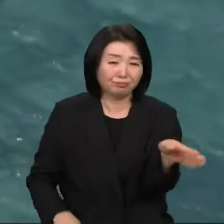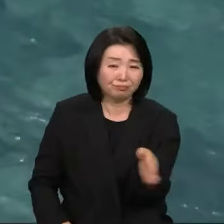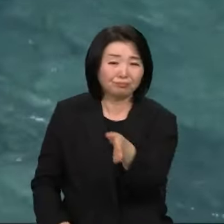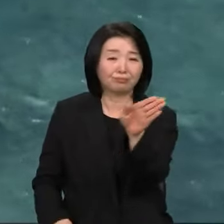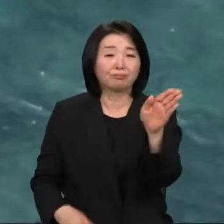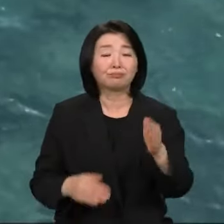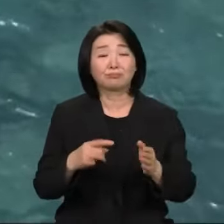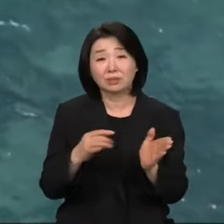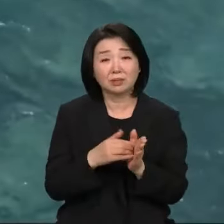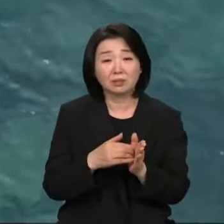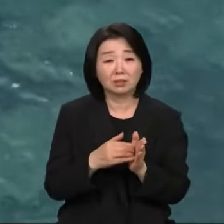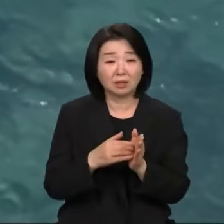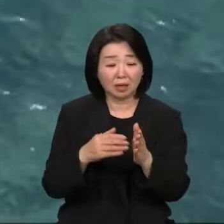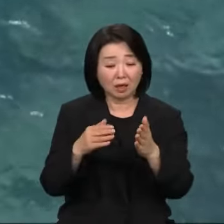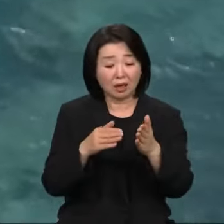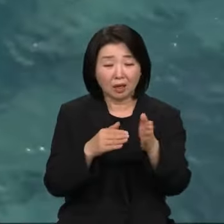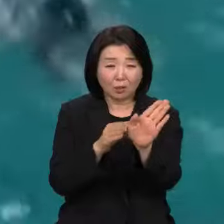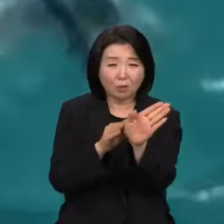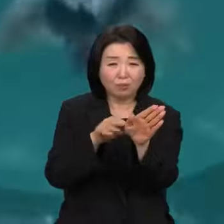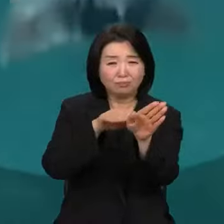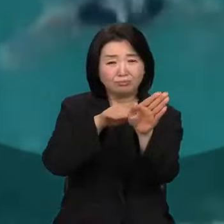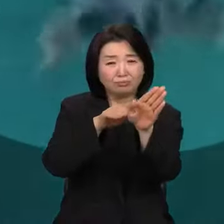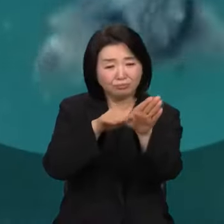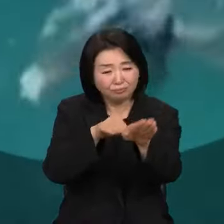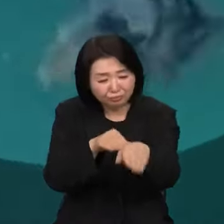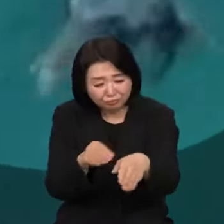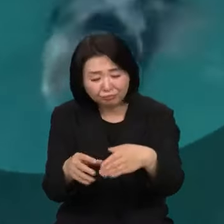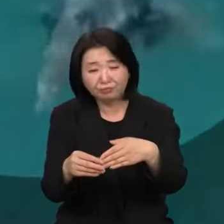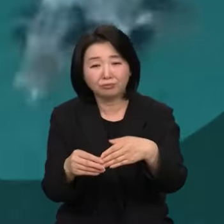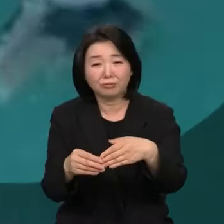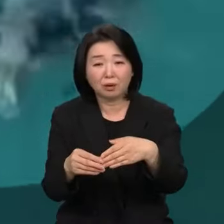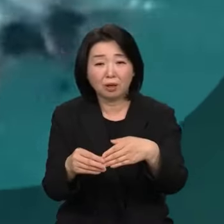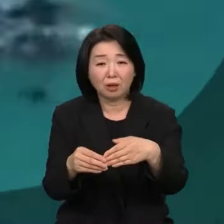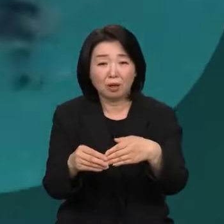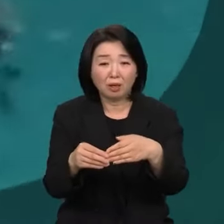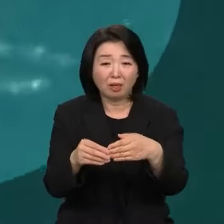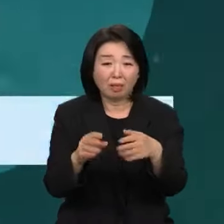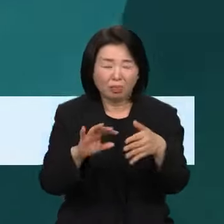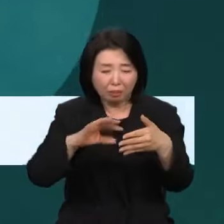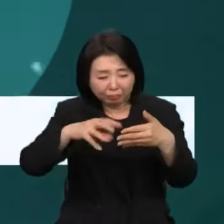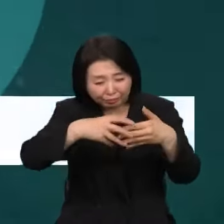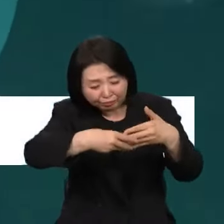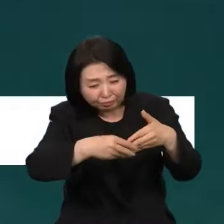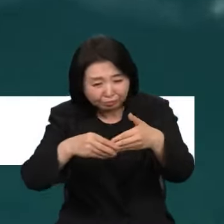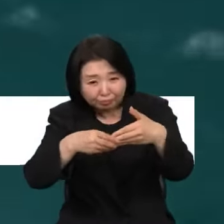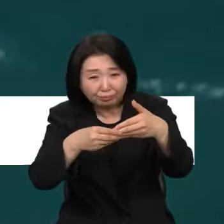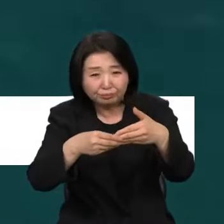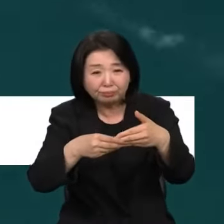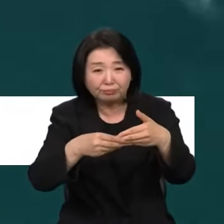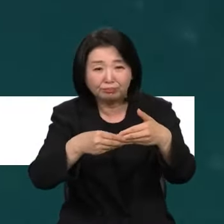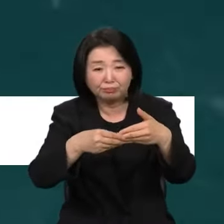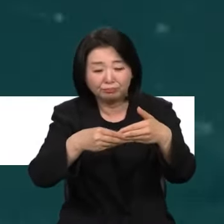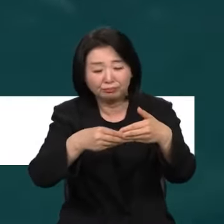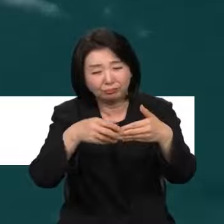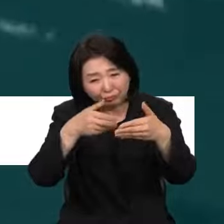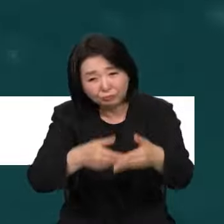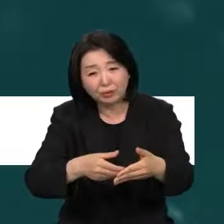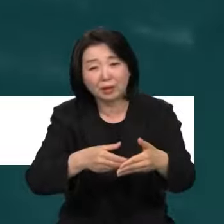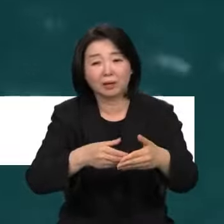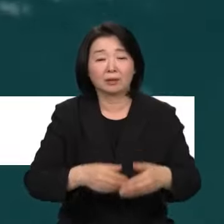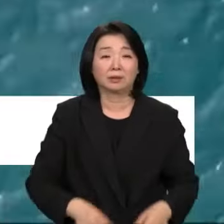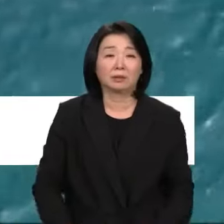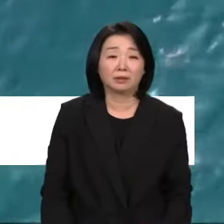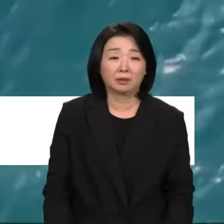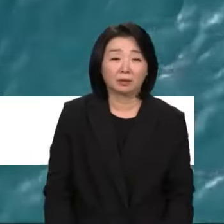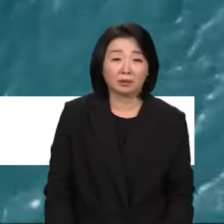돌뿐입니다 꼬리쪽이 물속으로 가라앉아 있습니다 잔뜩 엉킨 물과 줄 때문입니다이